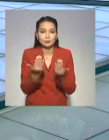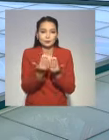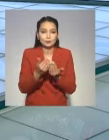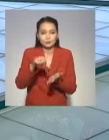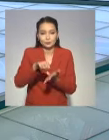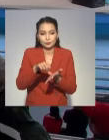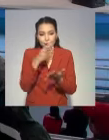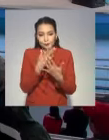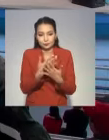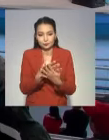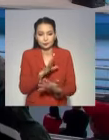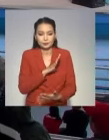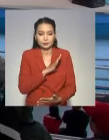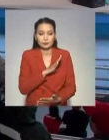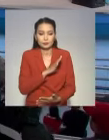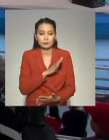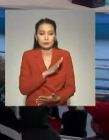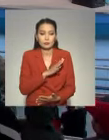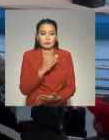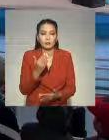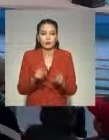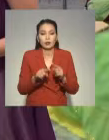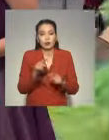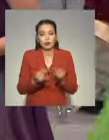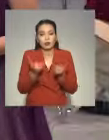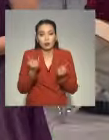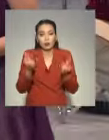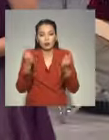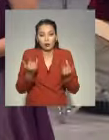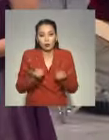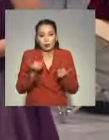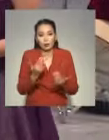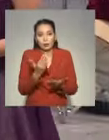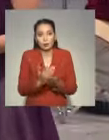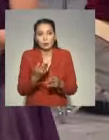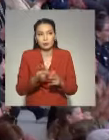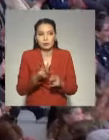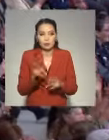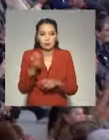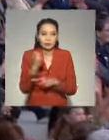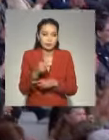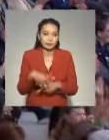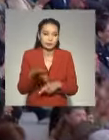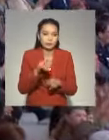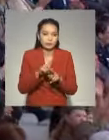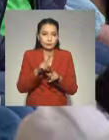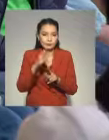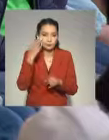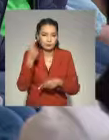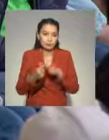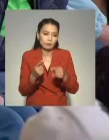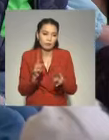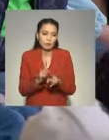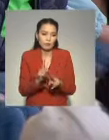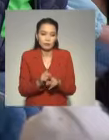материале. Концерт «Отанга Хызмет Улла Хурмет», приуроченный ко Дню Победы, собрал людей всех возрастов и поколений. На